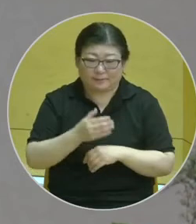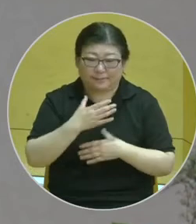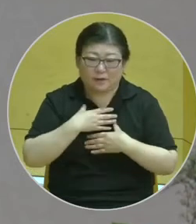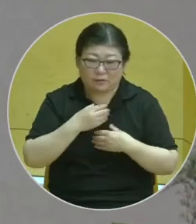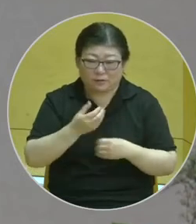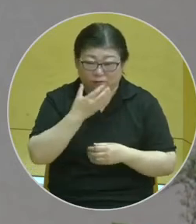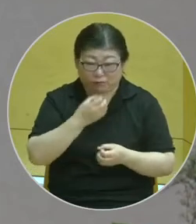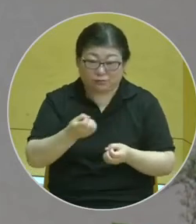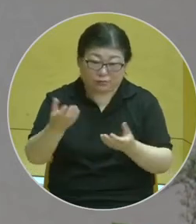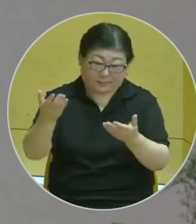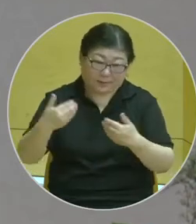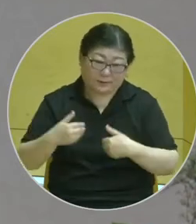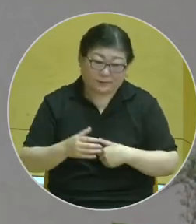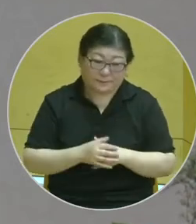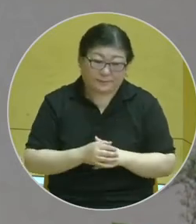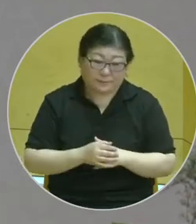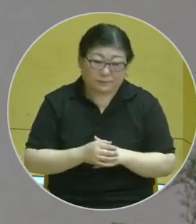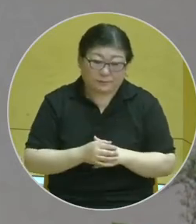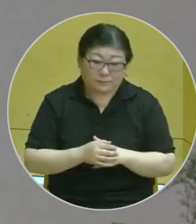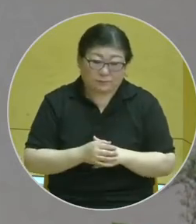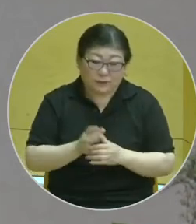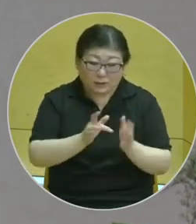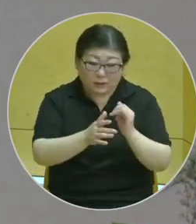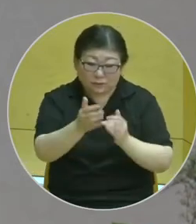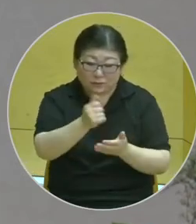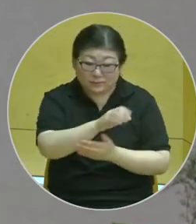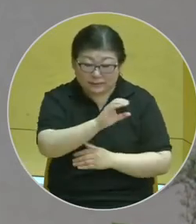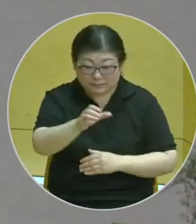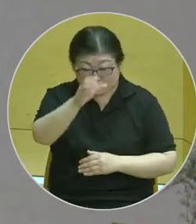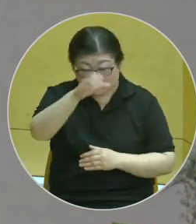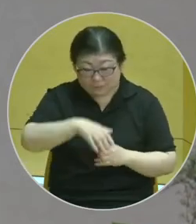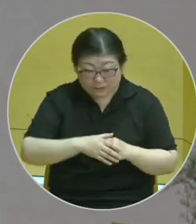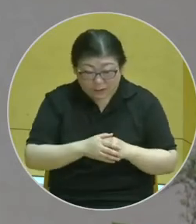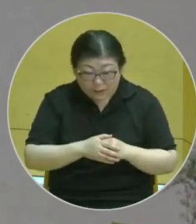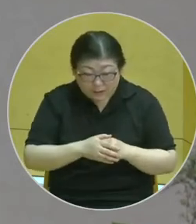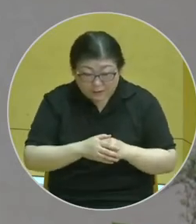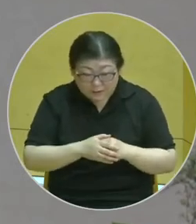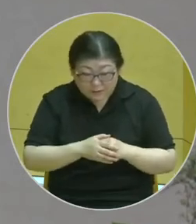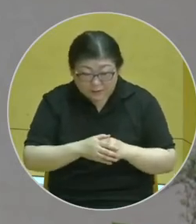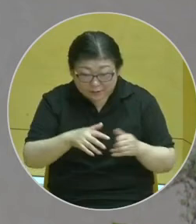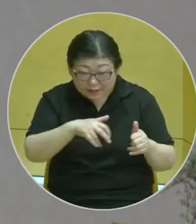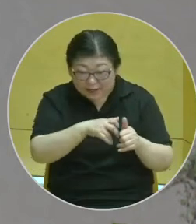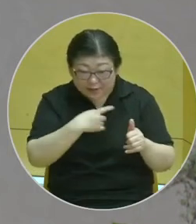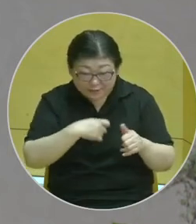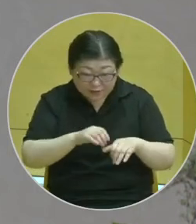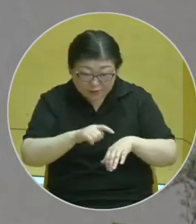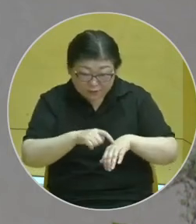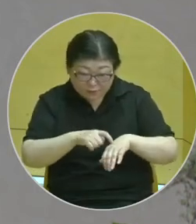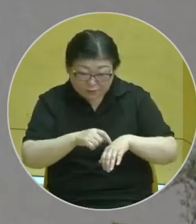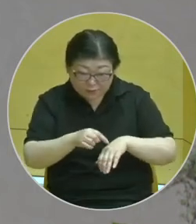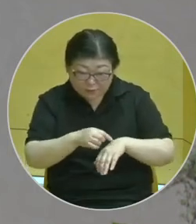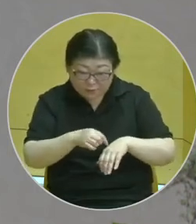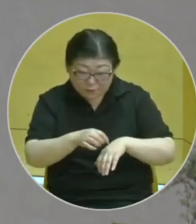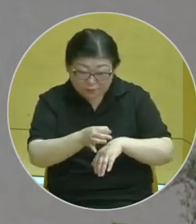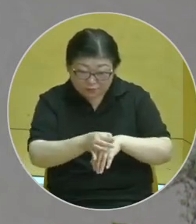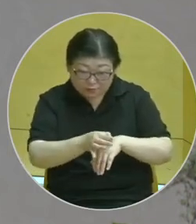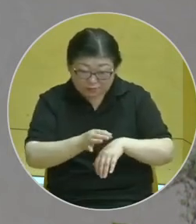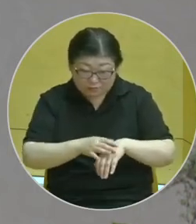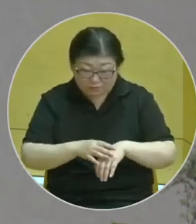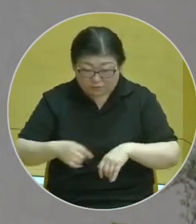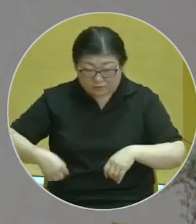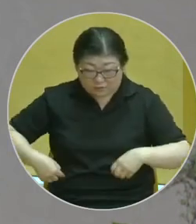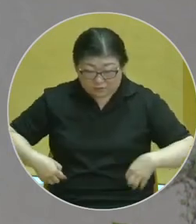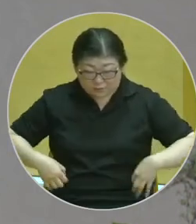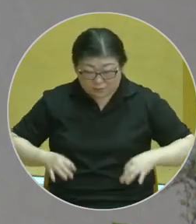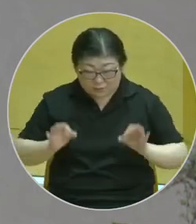받았어요 그리고 예수님의 십자가의 상처를 확인했어요 예수님의 손 이 못 자국이 있는 이 손은 어떤